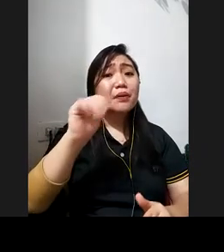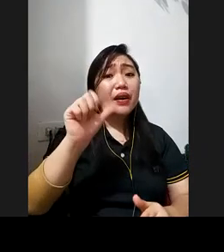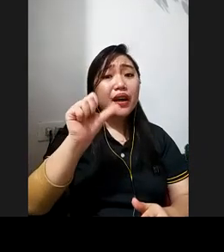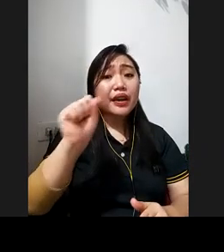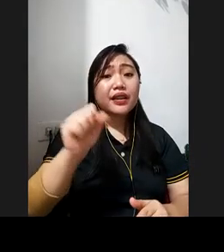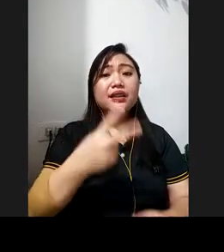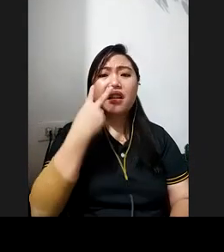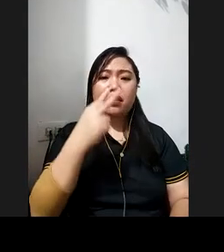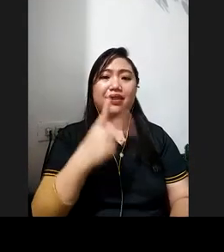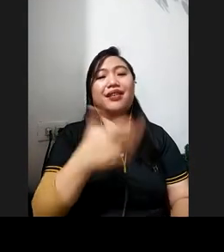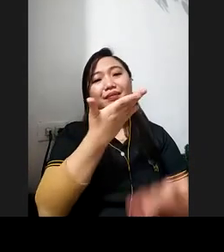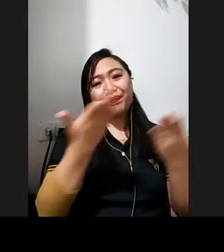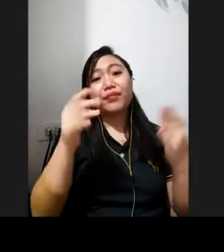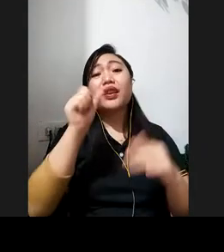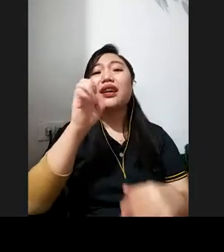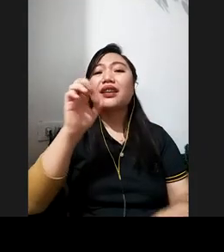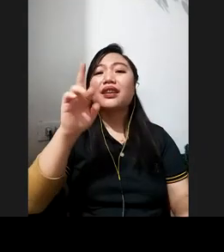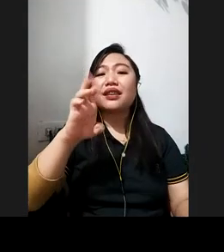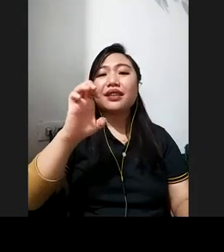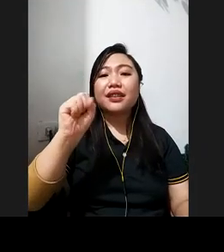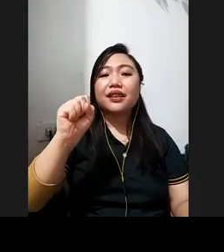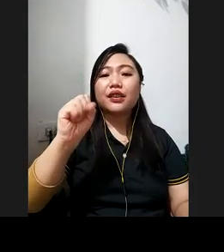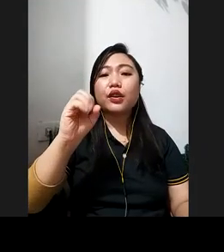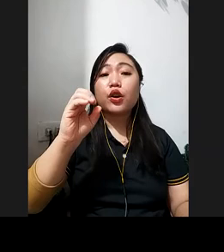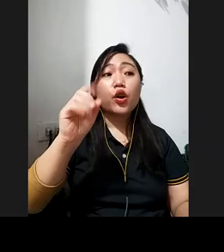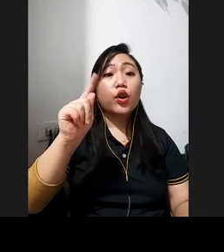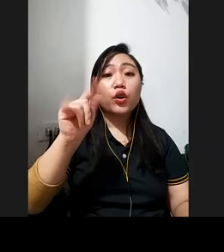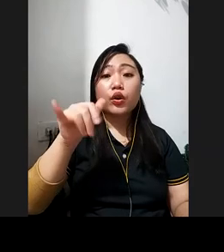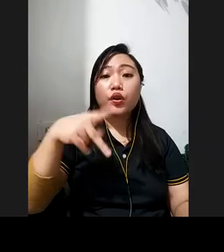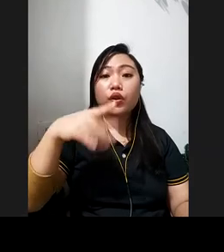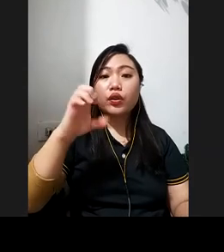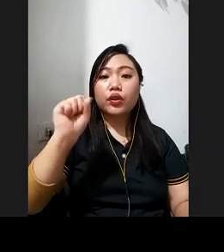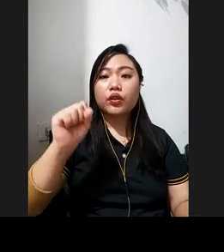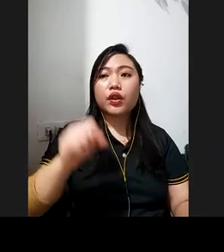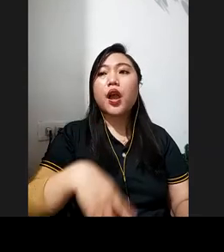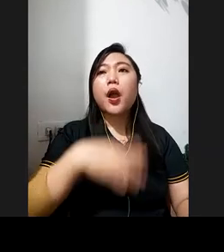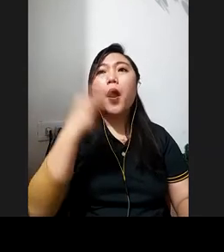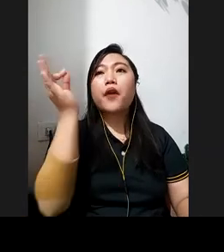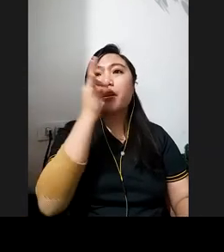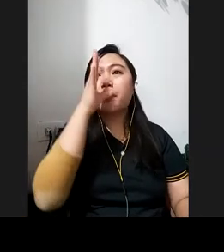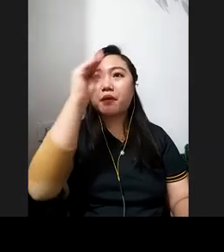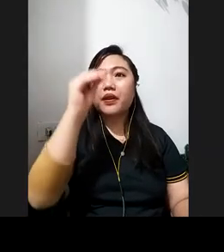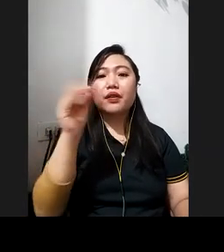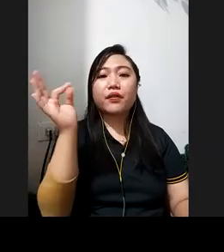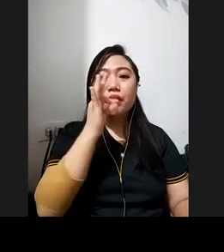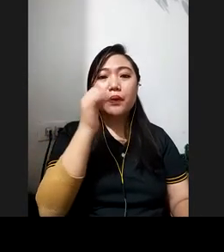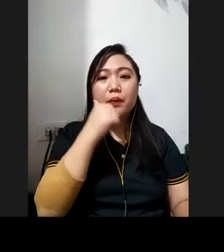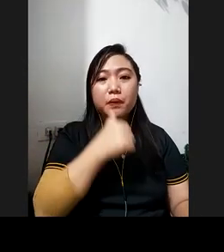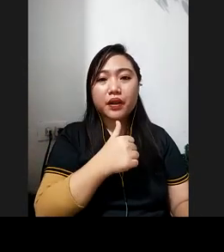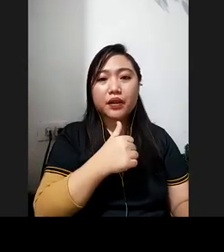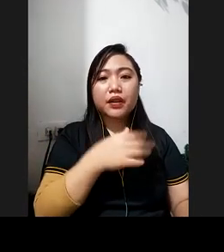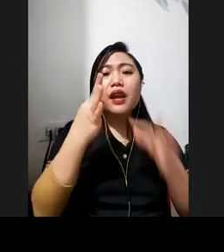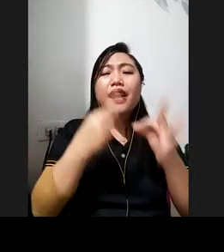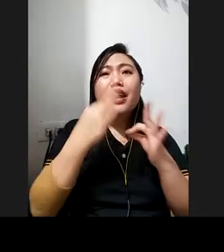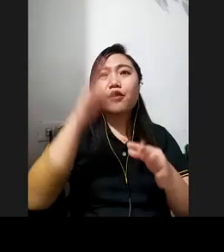gender stereotype, sa Google po, pag ako ay nag-type Filipino men, Filipino women, ito yung bias ni Google. Pag Filipino